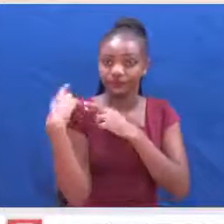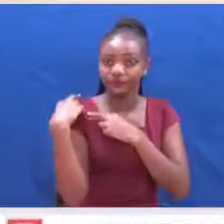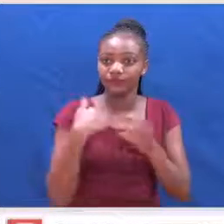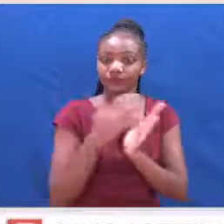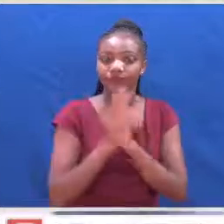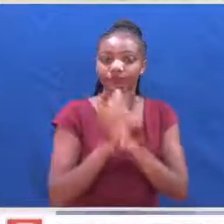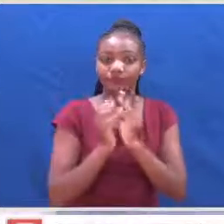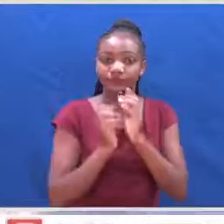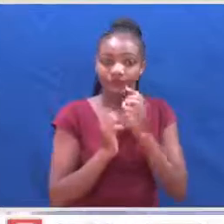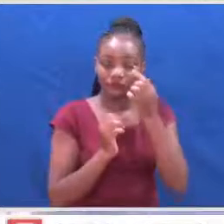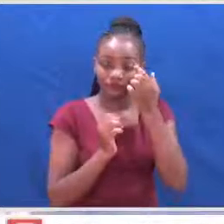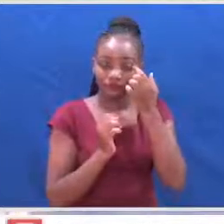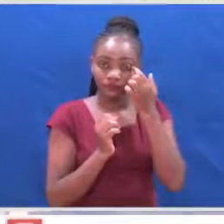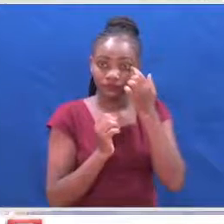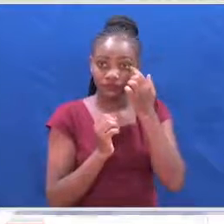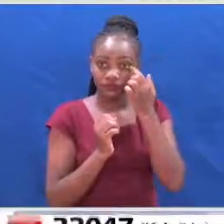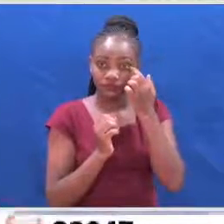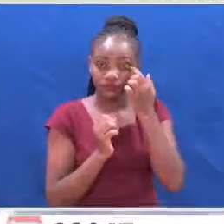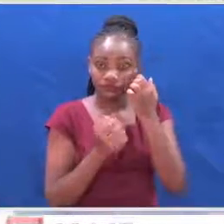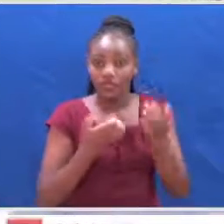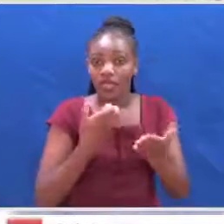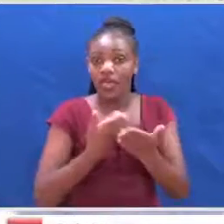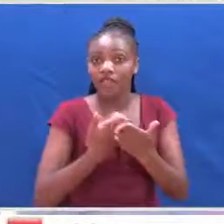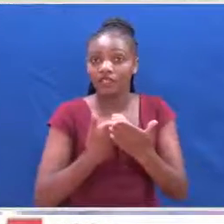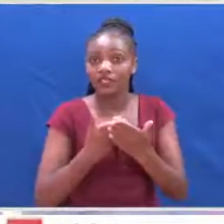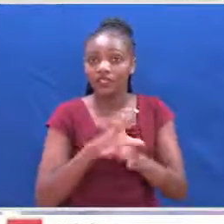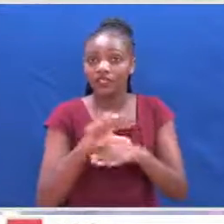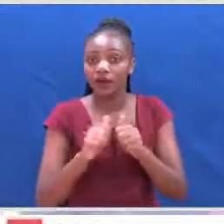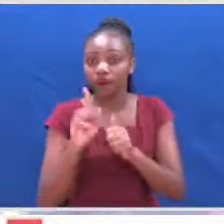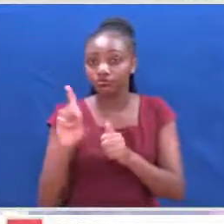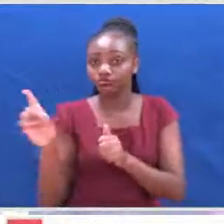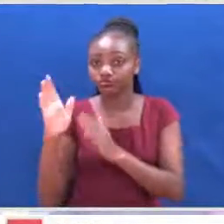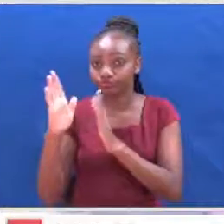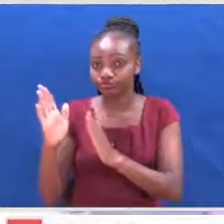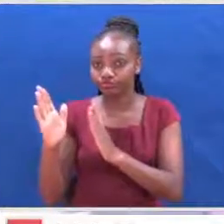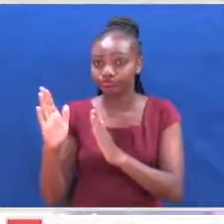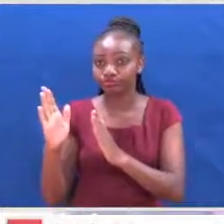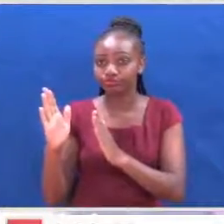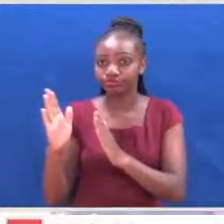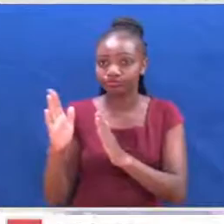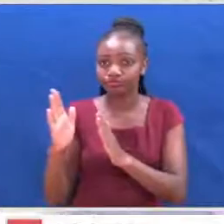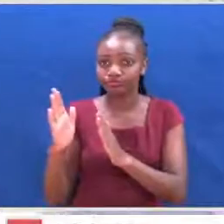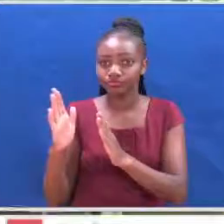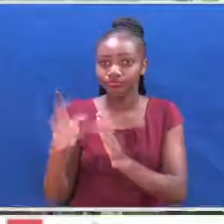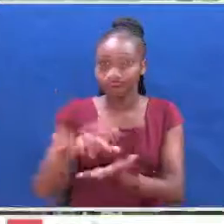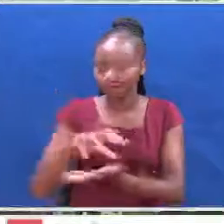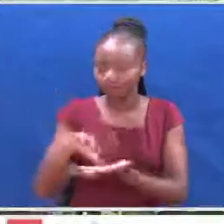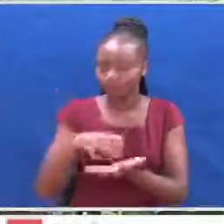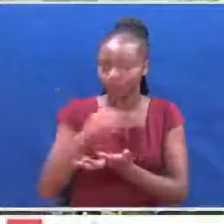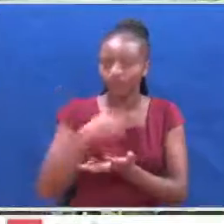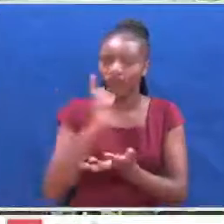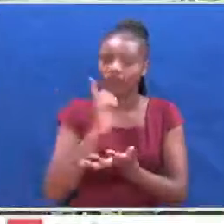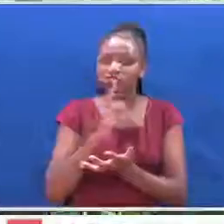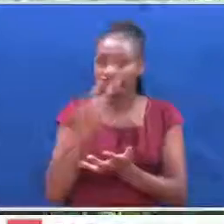mengi Zaidi ushahidi wa mauaji ya Frederick makarani njonji daima utabaki Kati ya maafisa